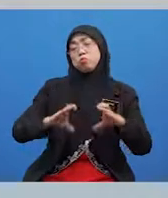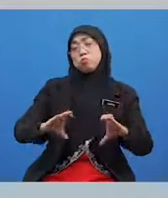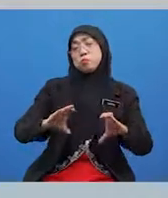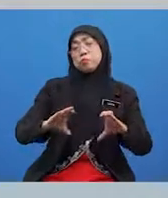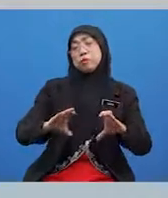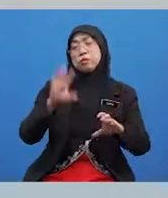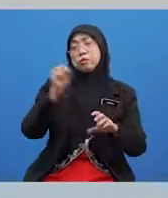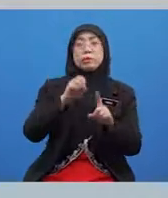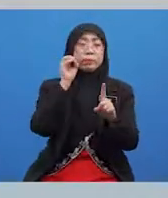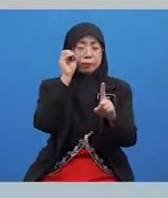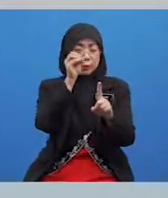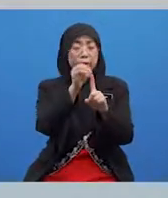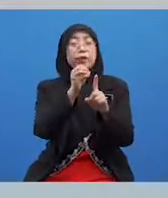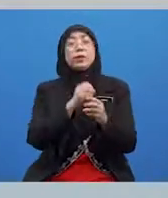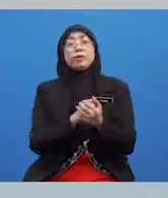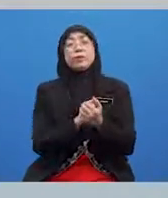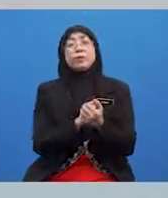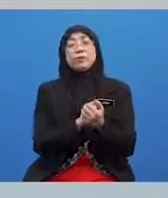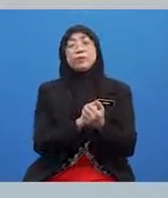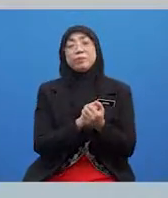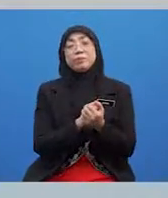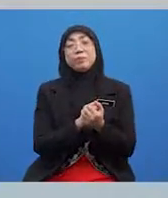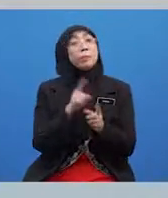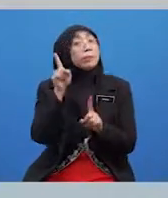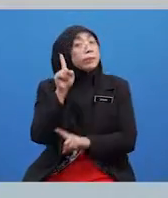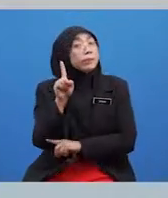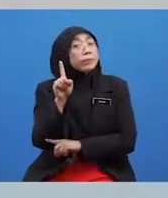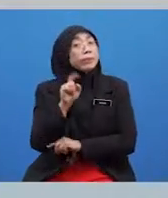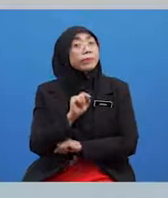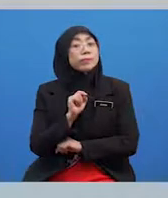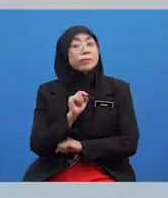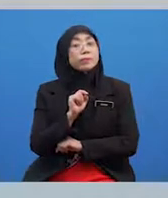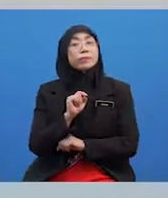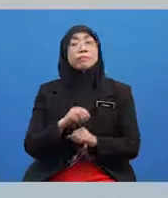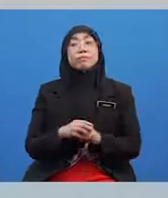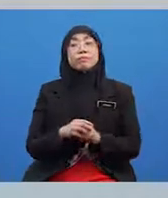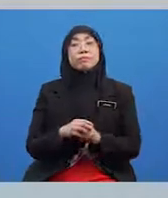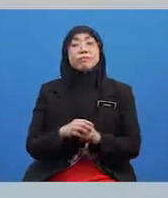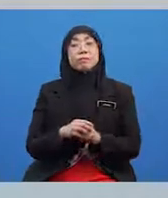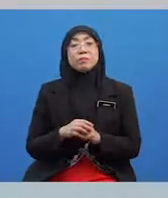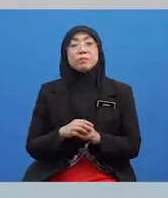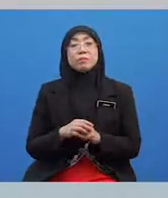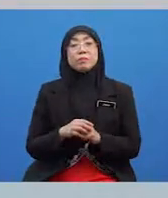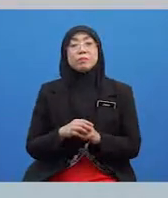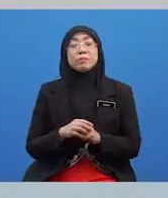keunikan, konsistensi dan kebolehan mengubah suai pergerakan. Yang